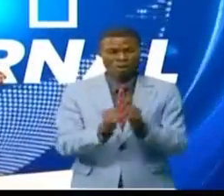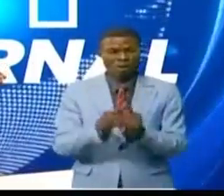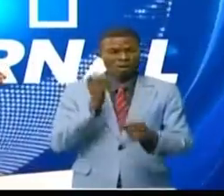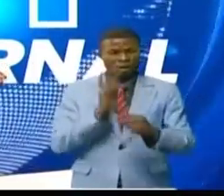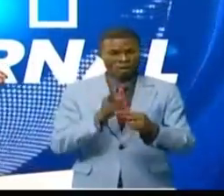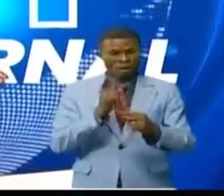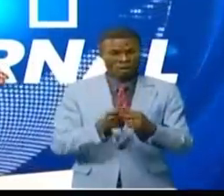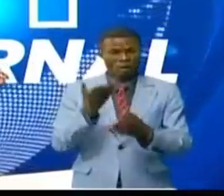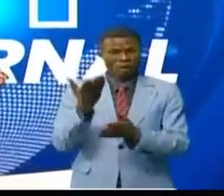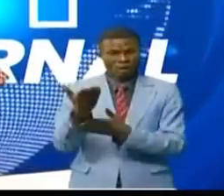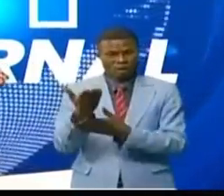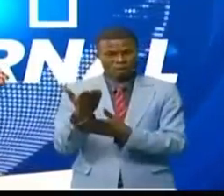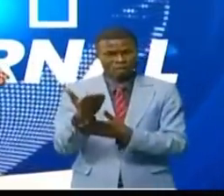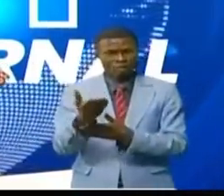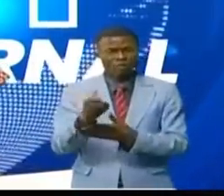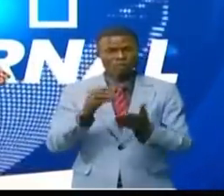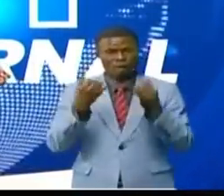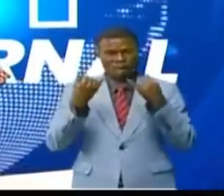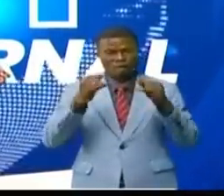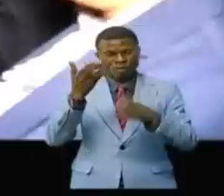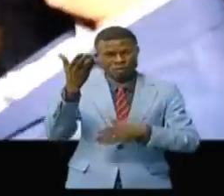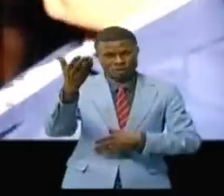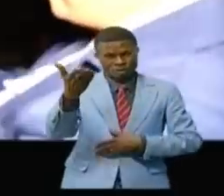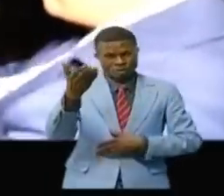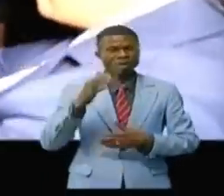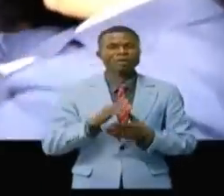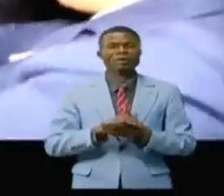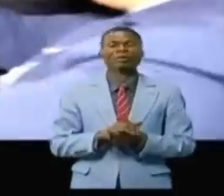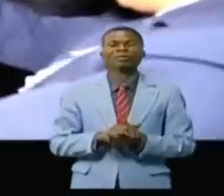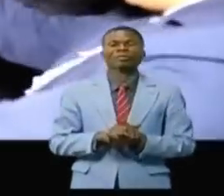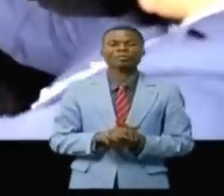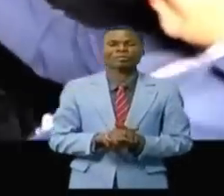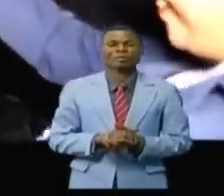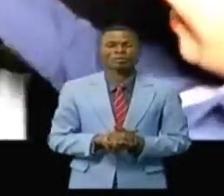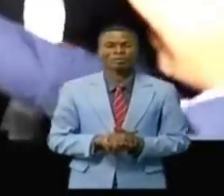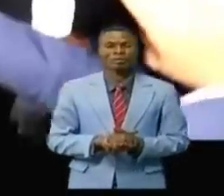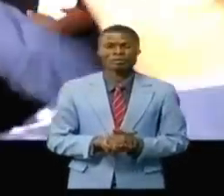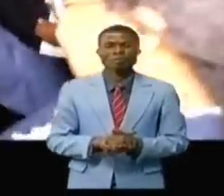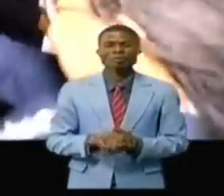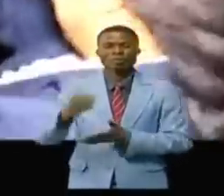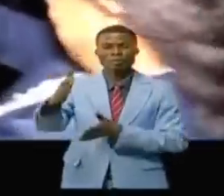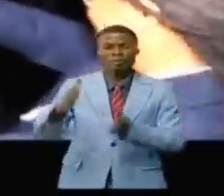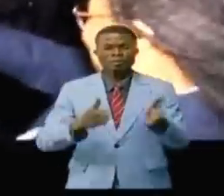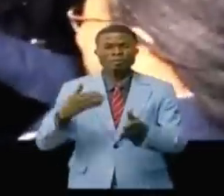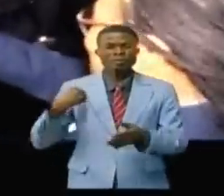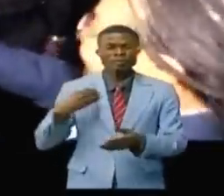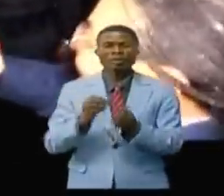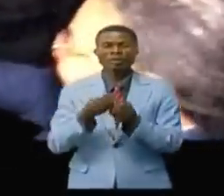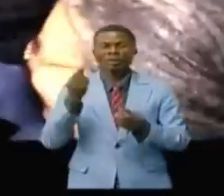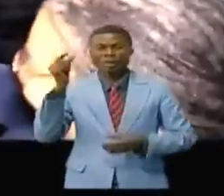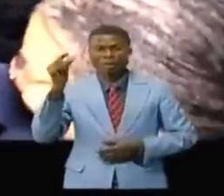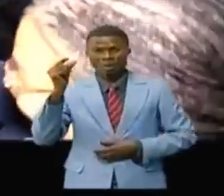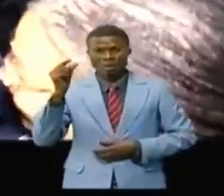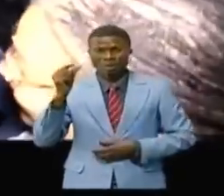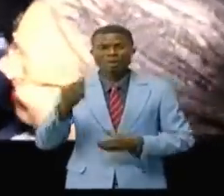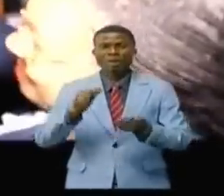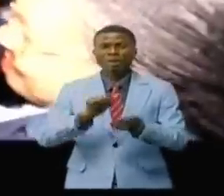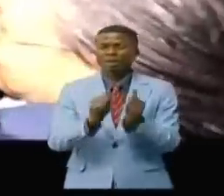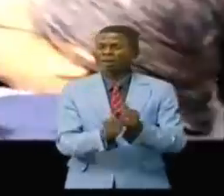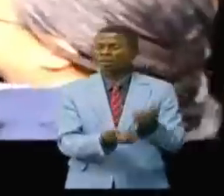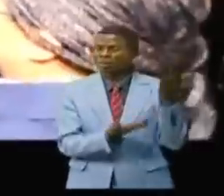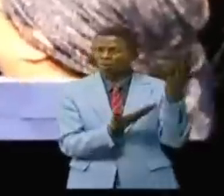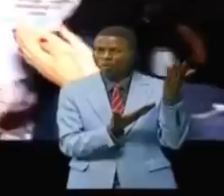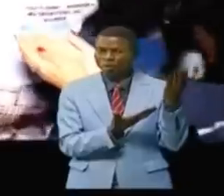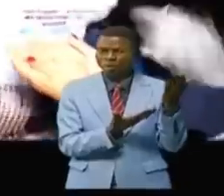causes exogènes des leurs. Riki Nzuziloya. La maximisation accrue des recettes douanières et accisiennes reste une priorité